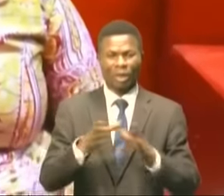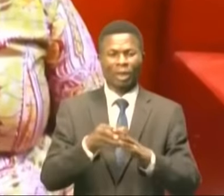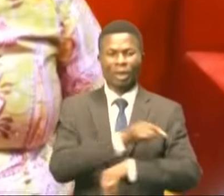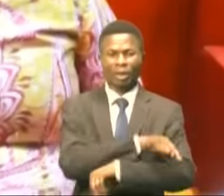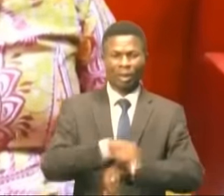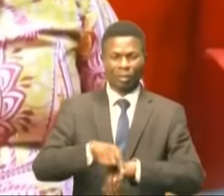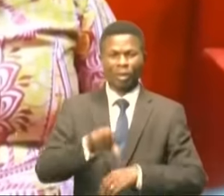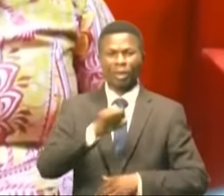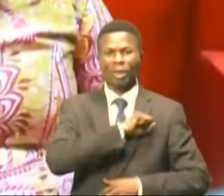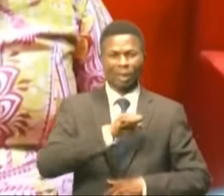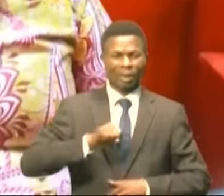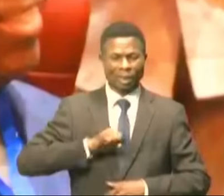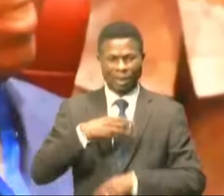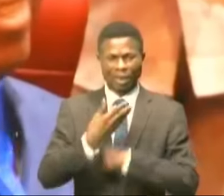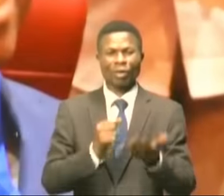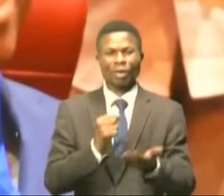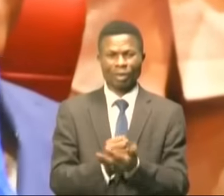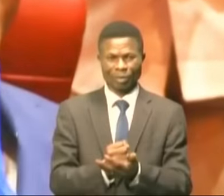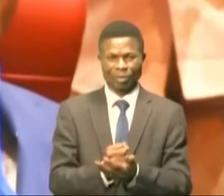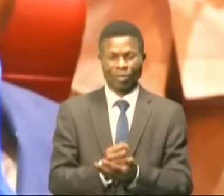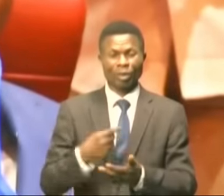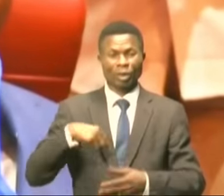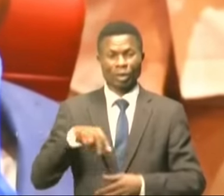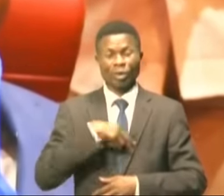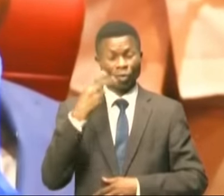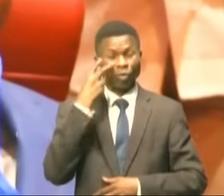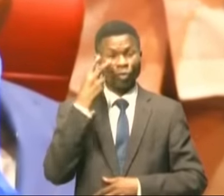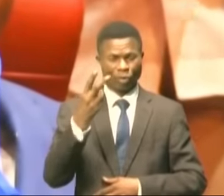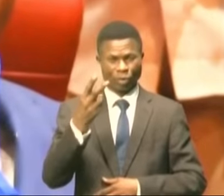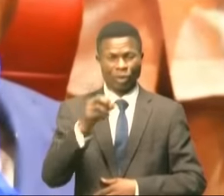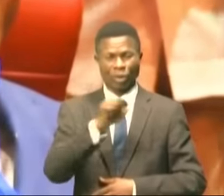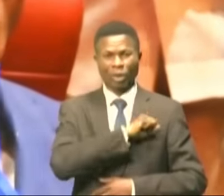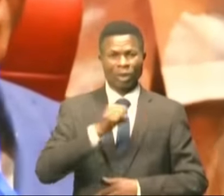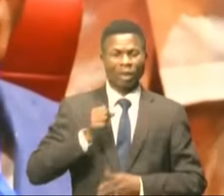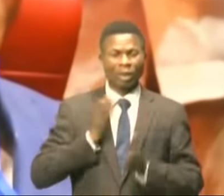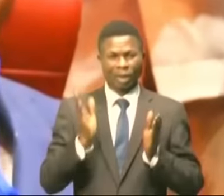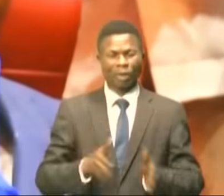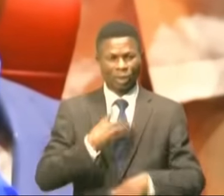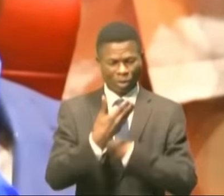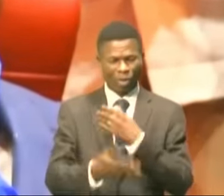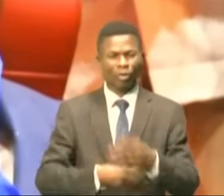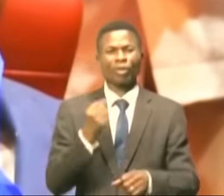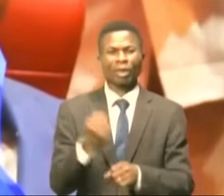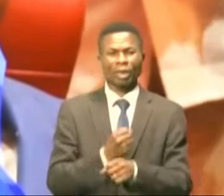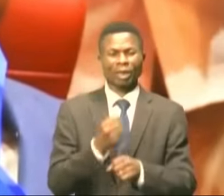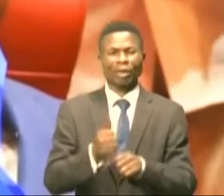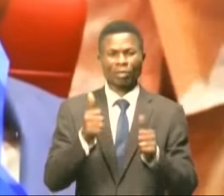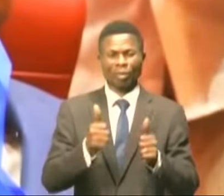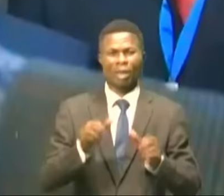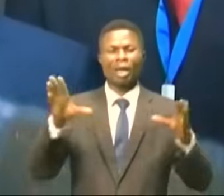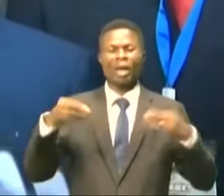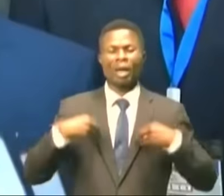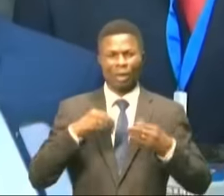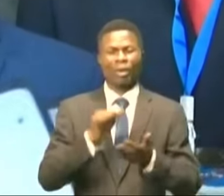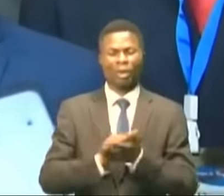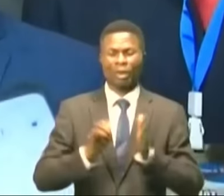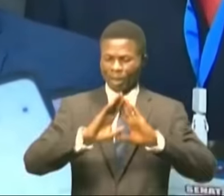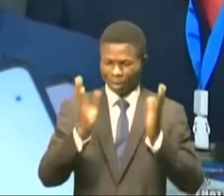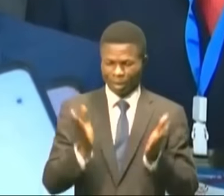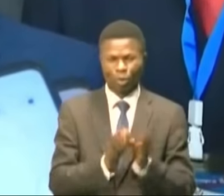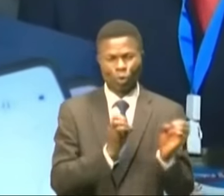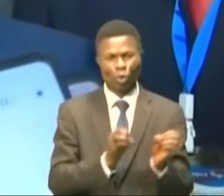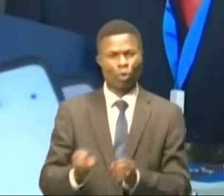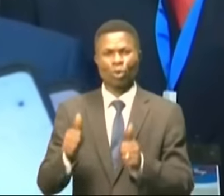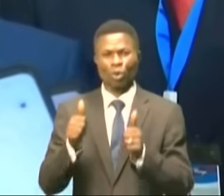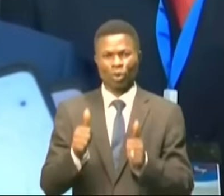du Sénat. Vous avez vu comment les sénateurs ont été très bien accueillis et tout s'est bien passé. Je crois que